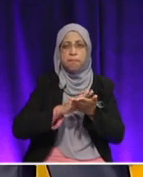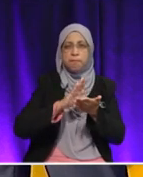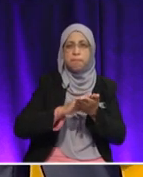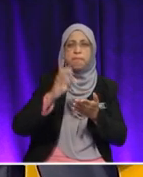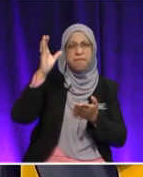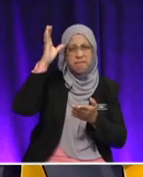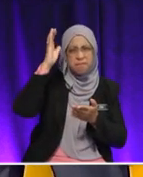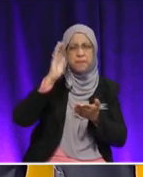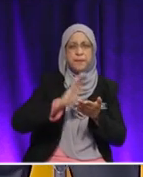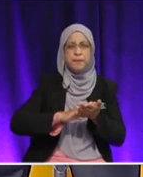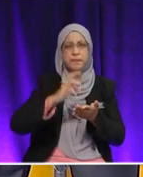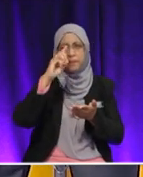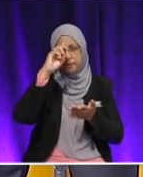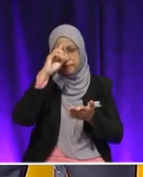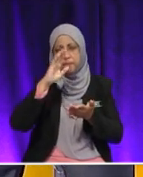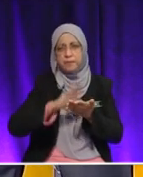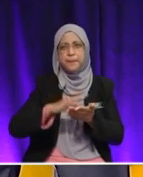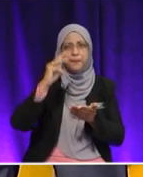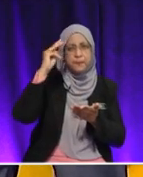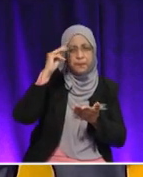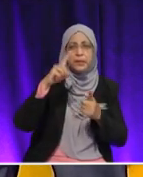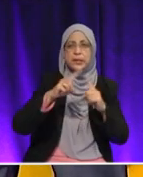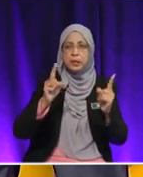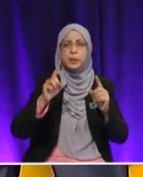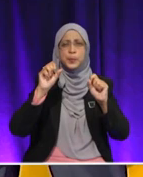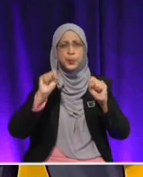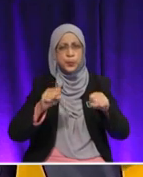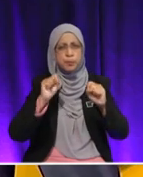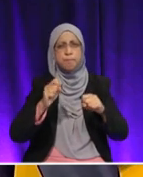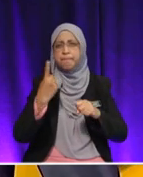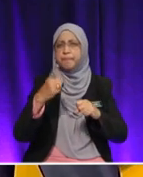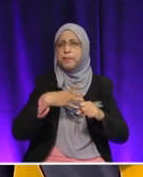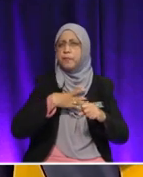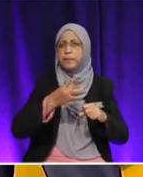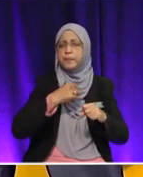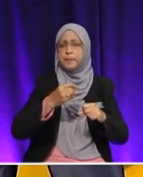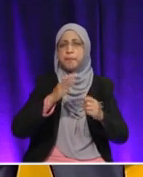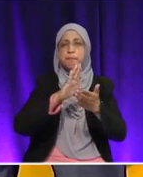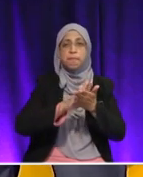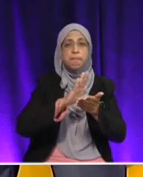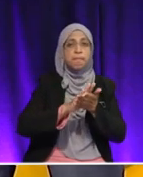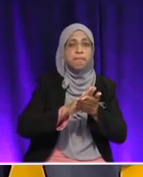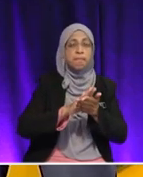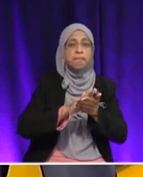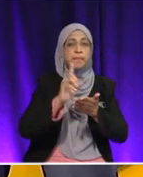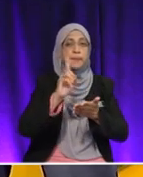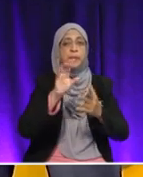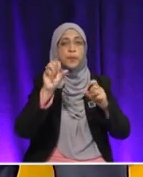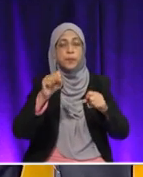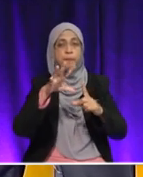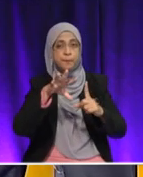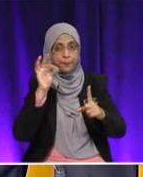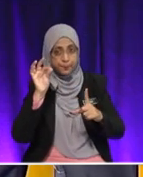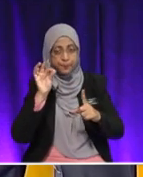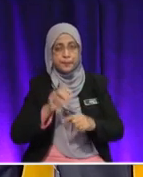merujuk kepada 12 di mana hak untuk mendapat pendidikan Hmm oke dapat Nah murid-murid di sini Apakah